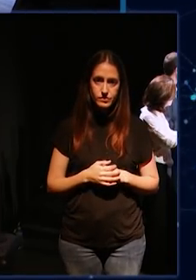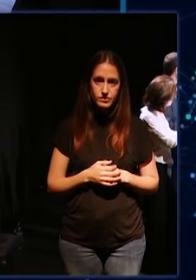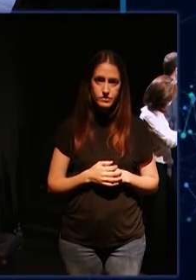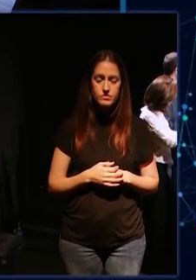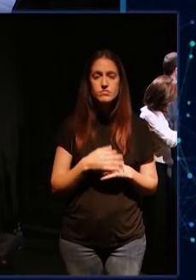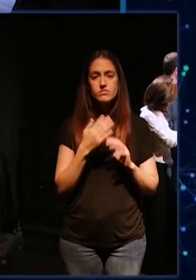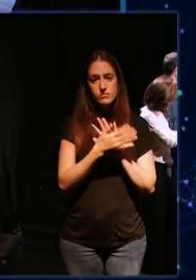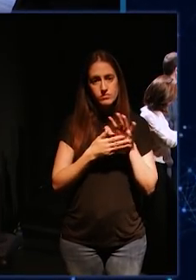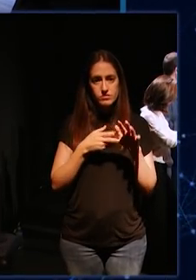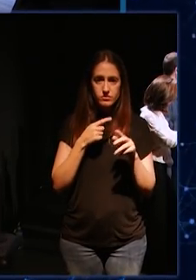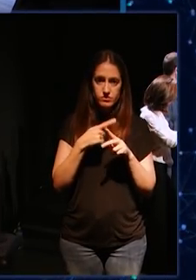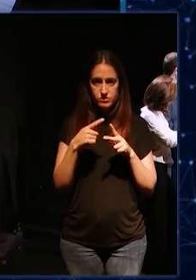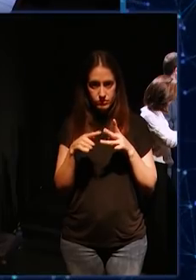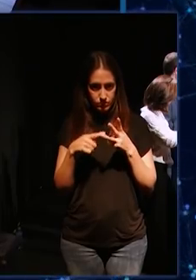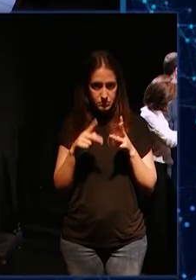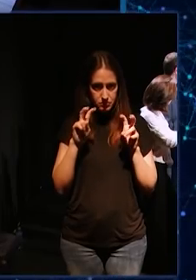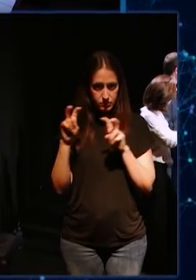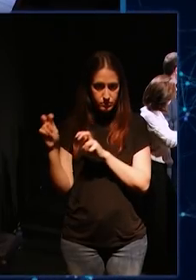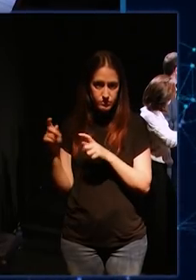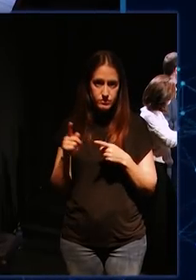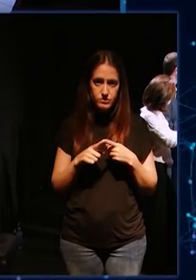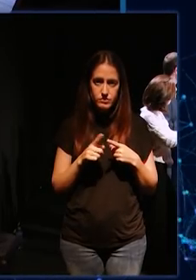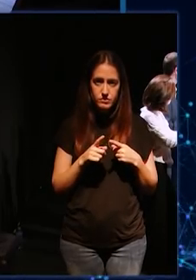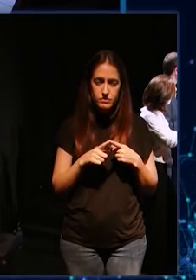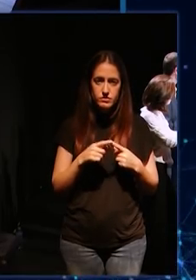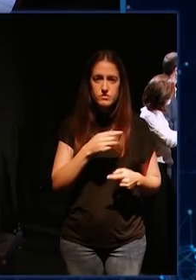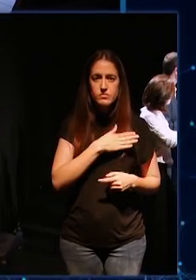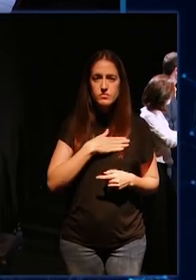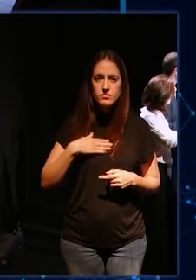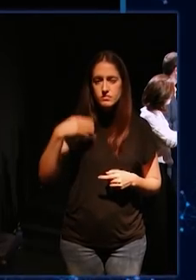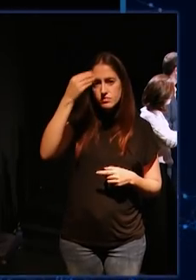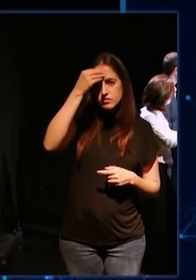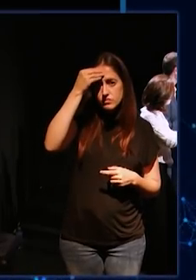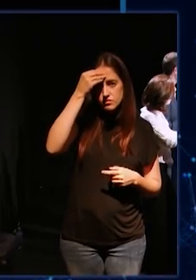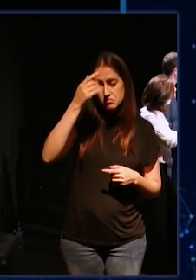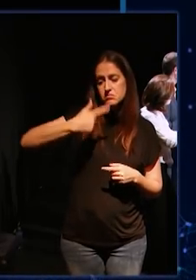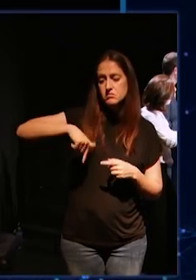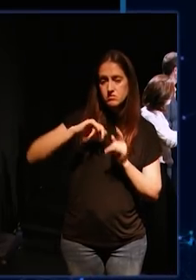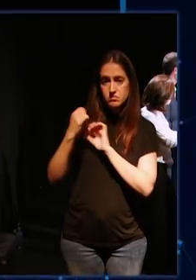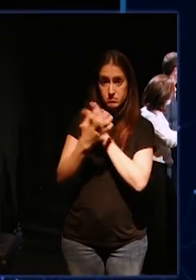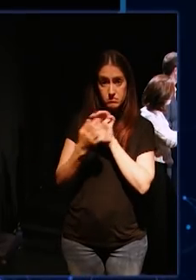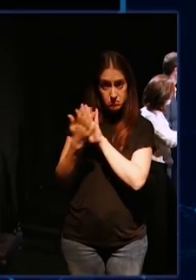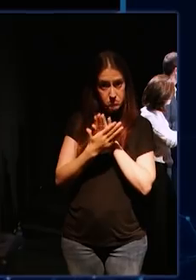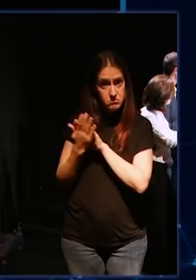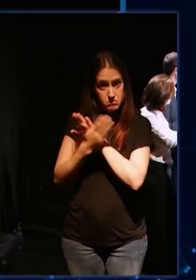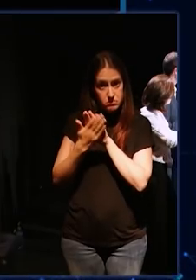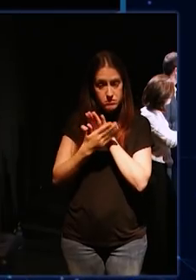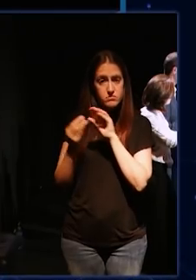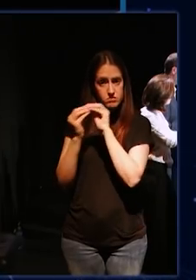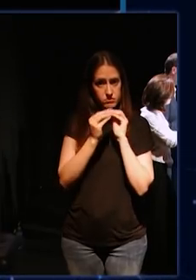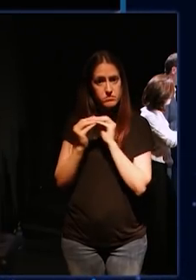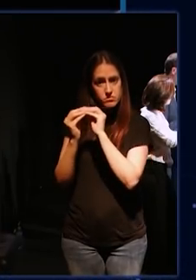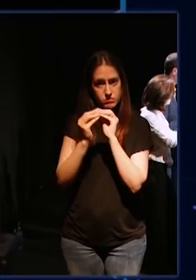tres de cosetes. De la primera, efectivament, jo crec que aquí hi ha hagut bastant consens de que la feina que s'ha fet